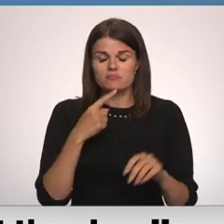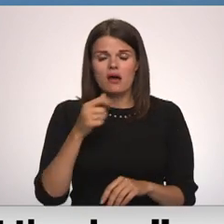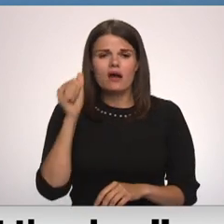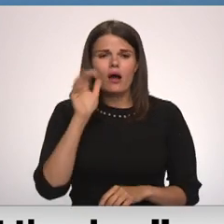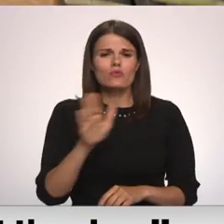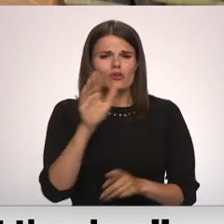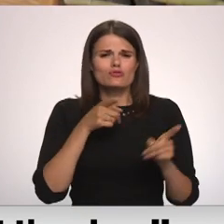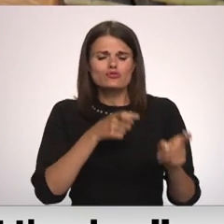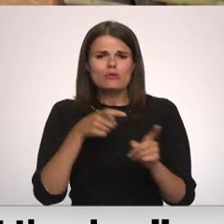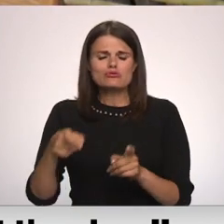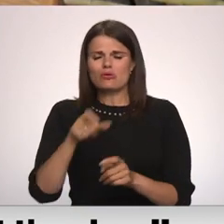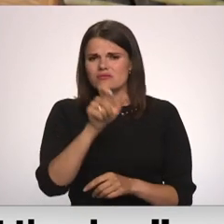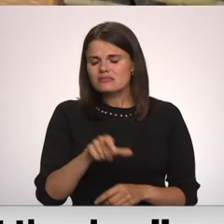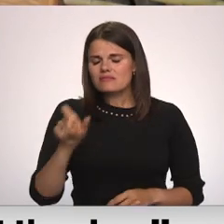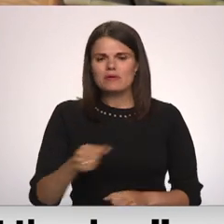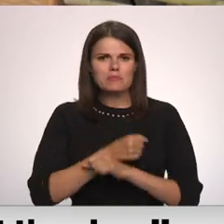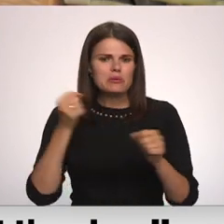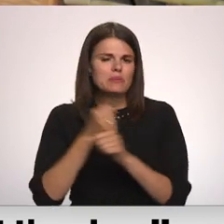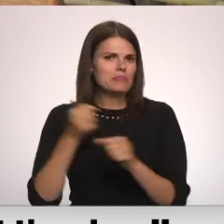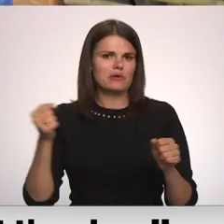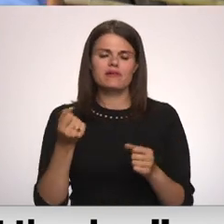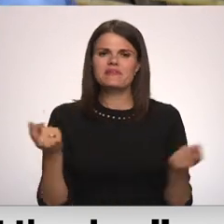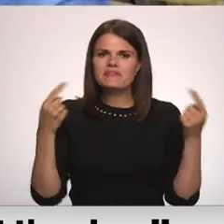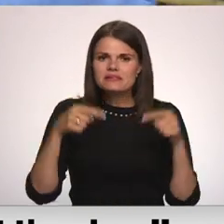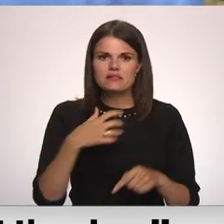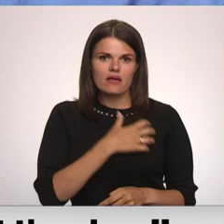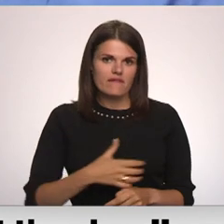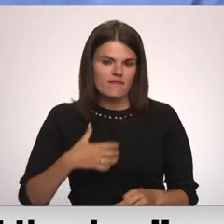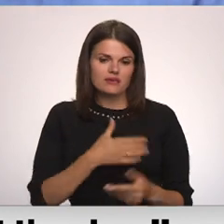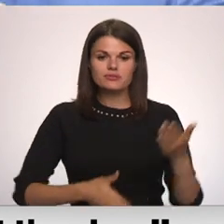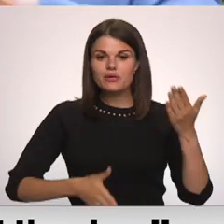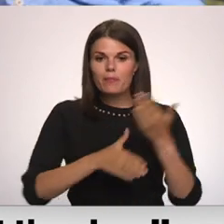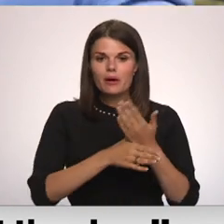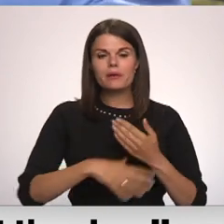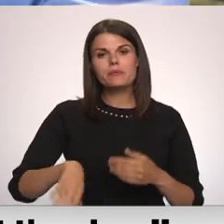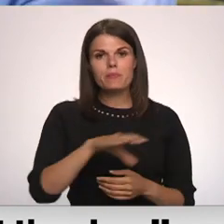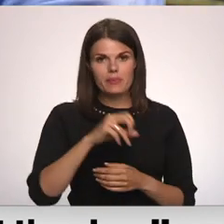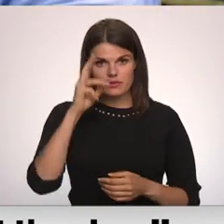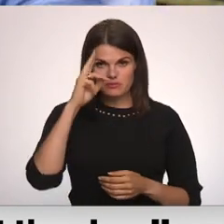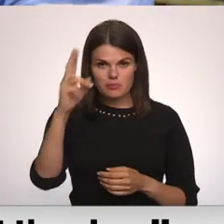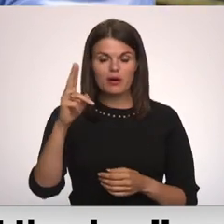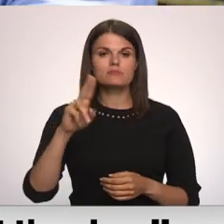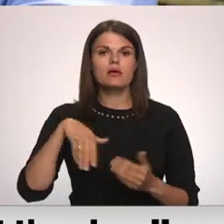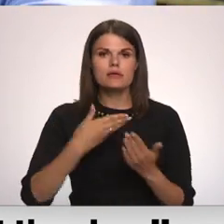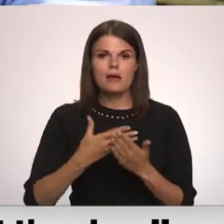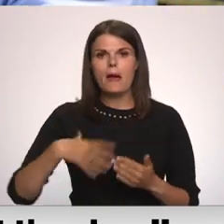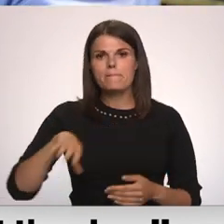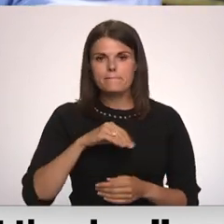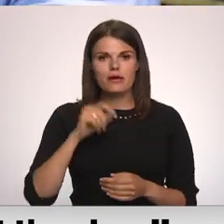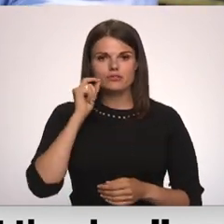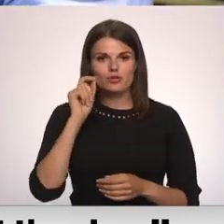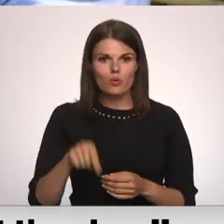viņš šauja nost un bombardē. Un tāpēc visu laiku ir vajadzīga šī palīdzība. Esmu pārliecināts, jā, mēs ar Ukraiņu